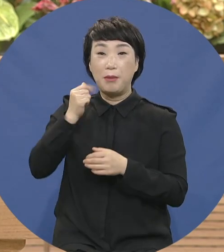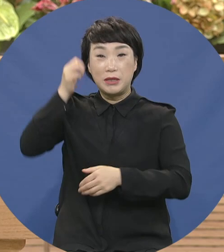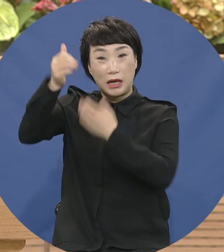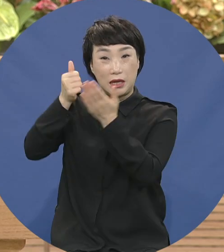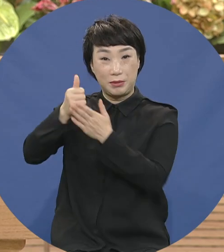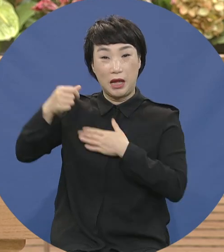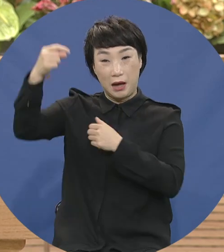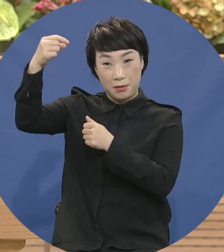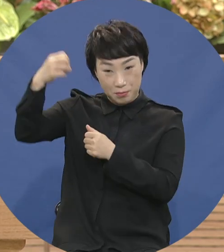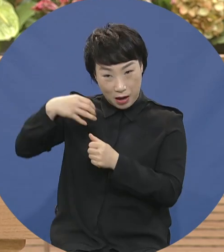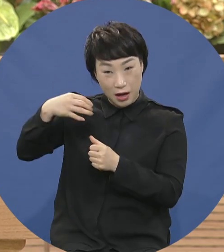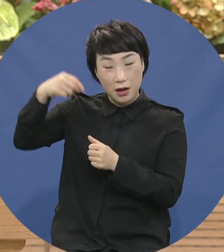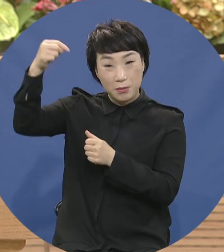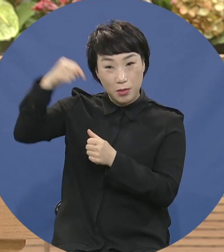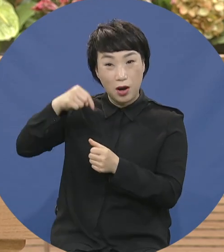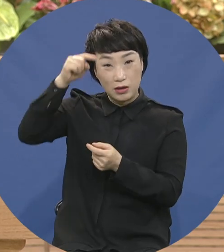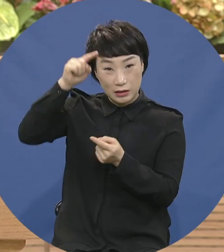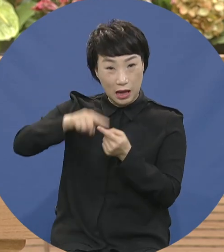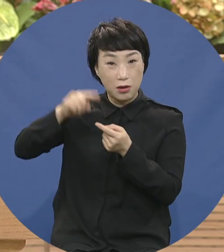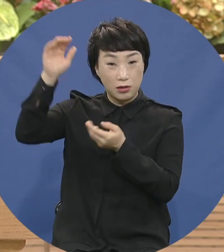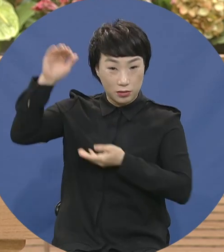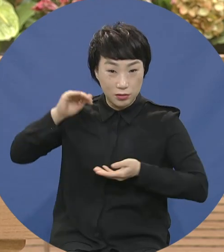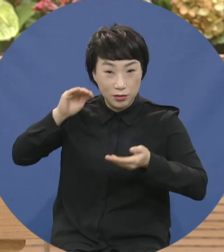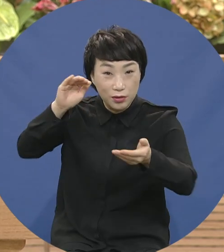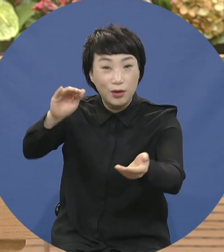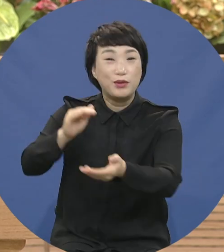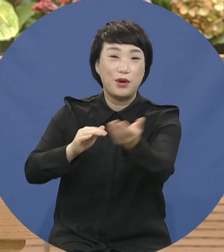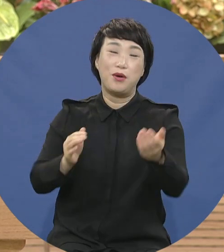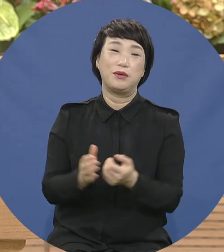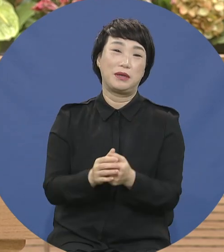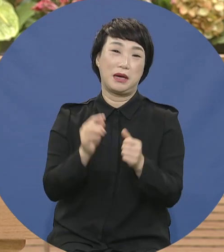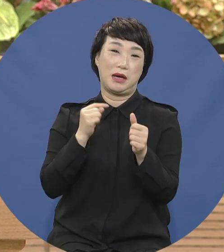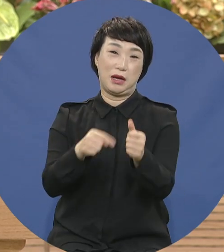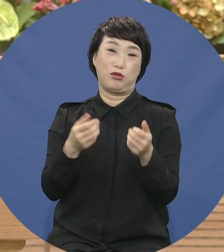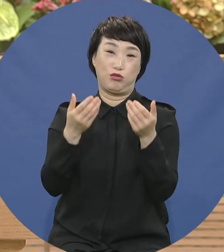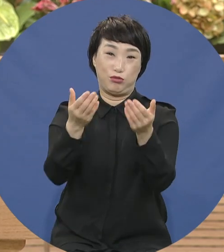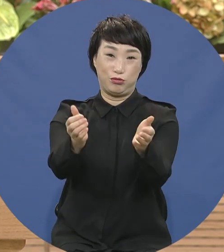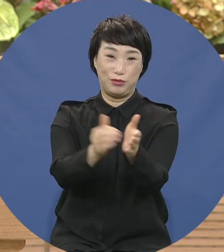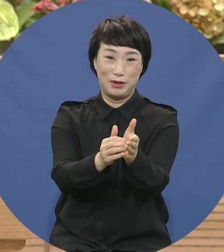내게 말씀하신 그대로 이루는 것이다.